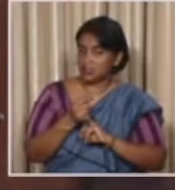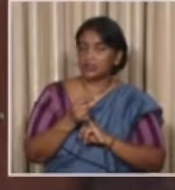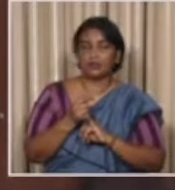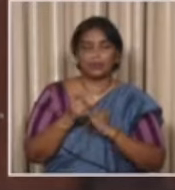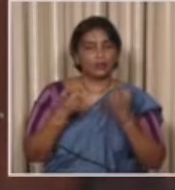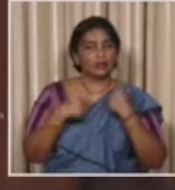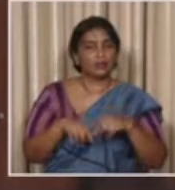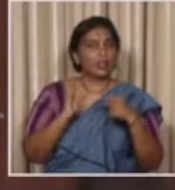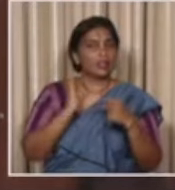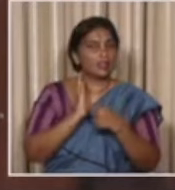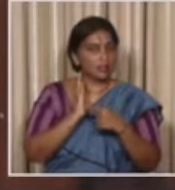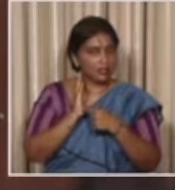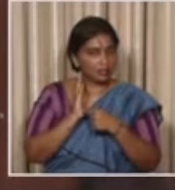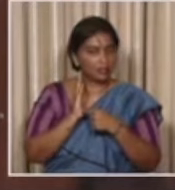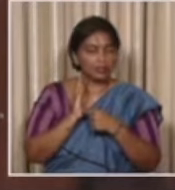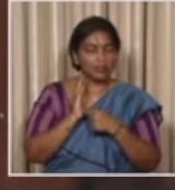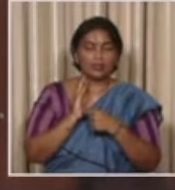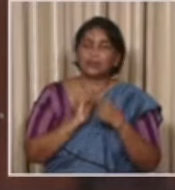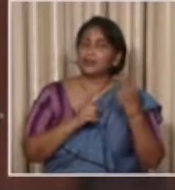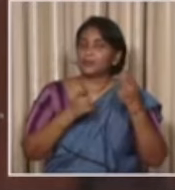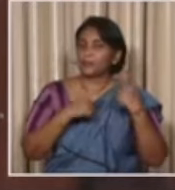සුවේන්ද්‍රන්, තම්බිරාදා වසන්තරාජා,